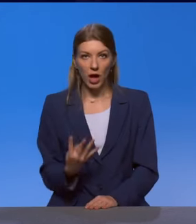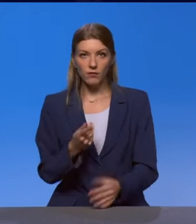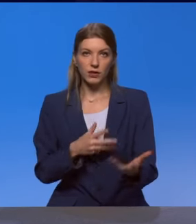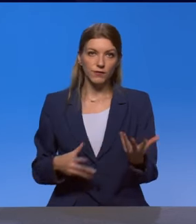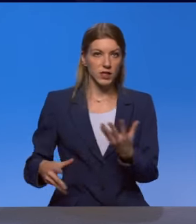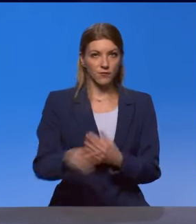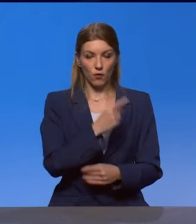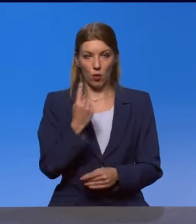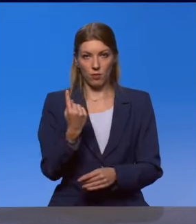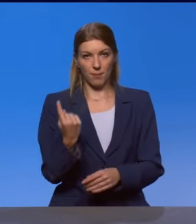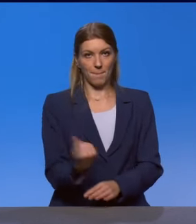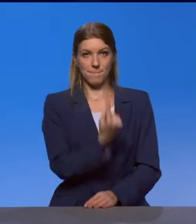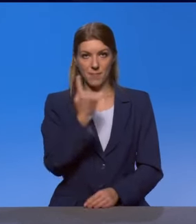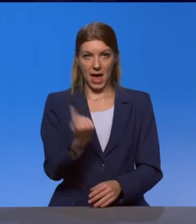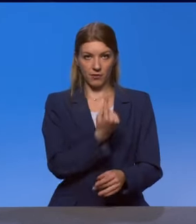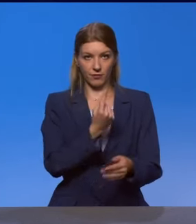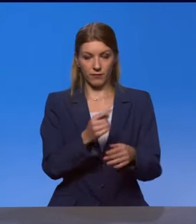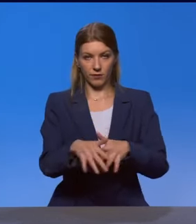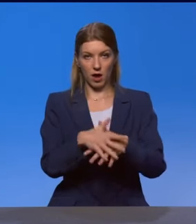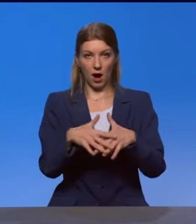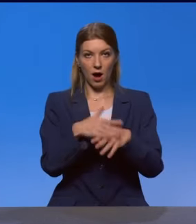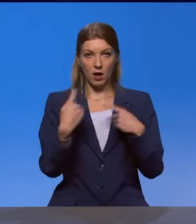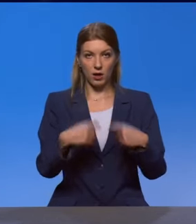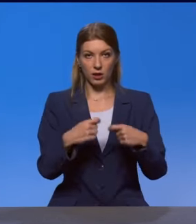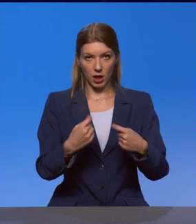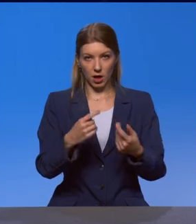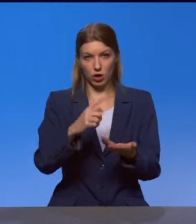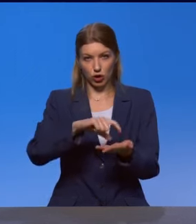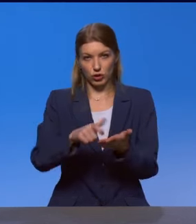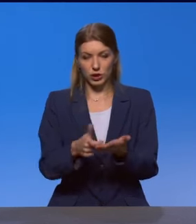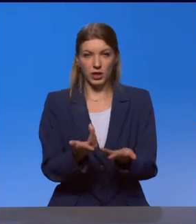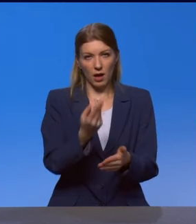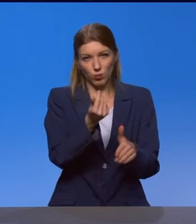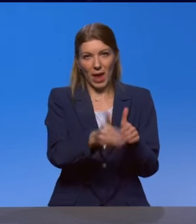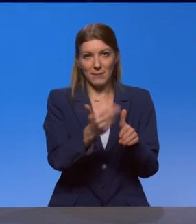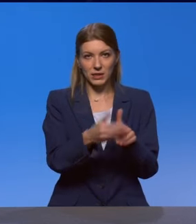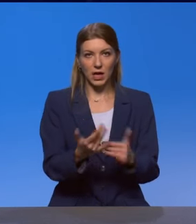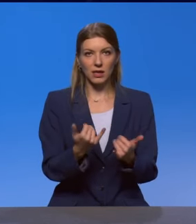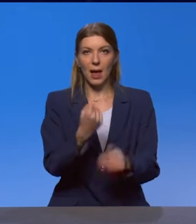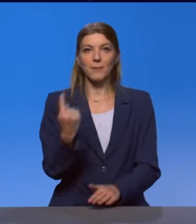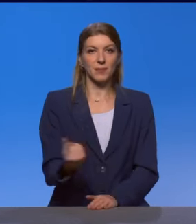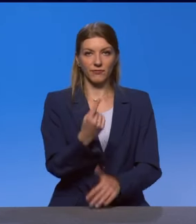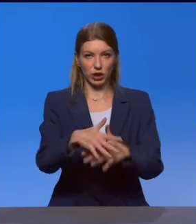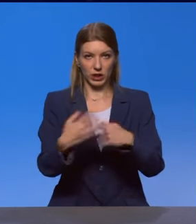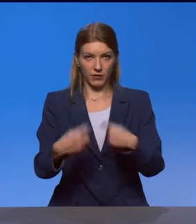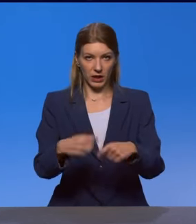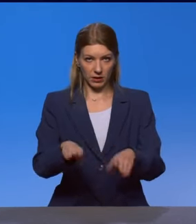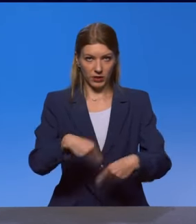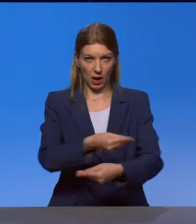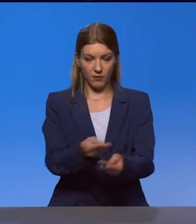рынка жилья. Первичного рынка ипотеки, выдаваемой на первичный рынок.